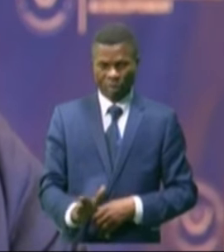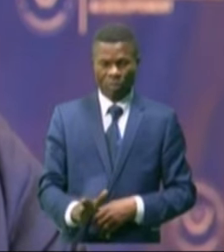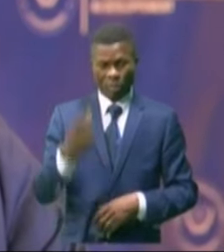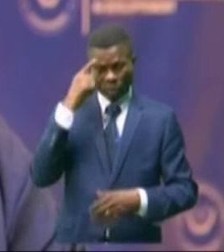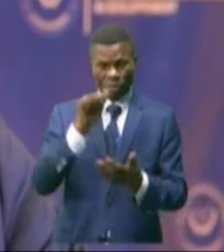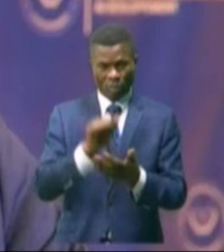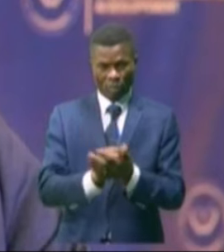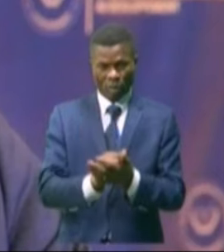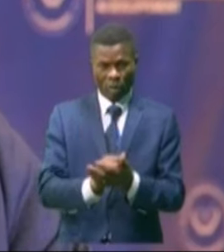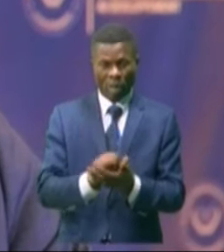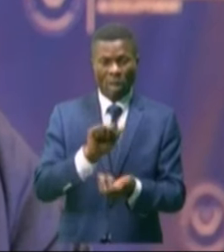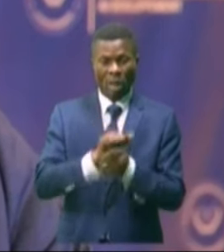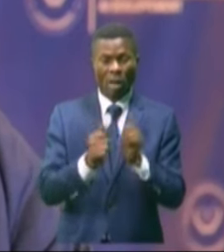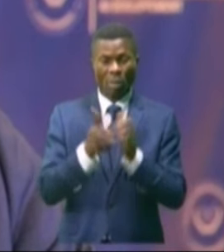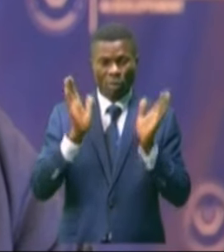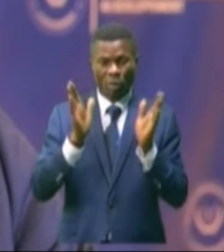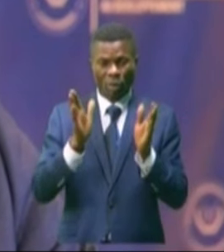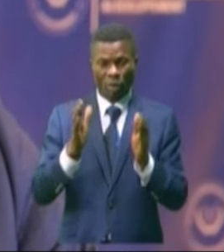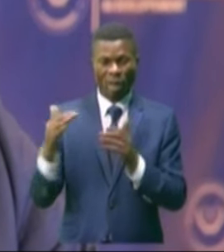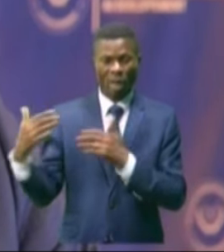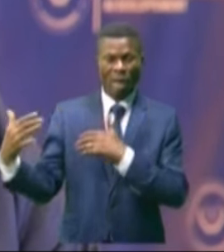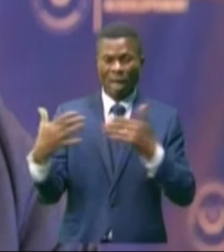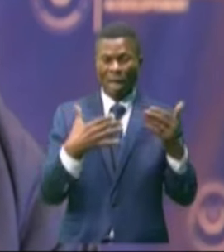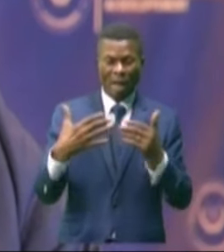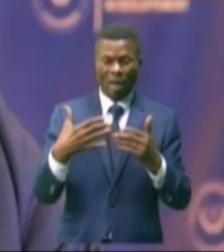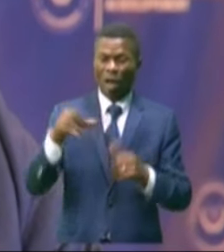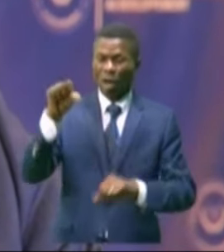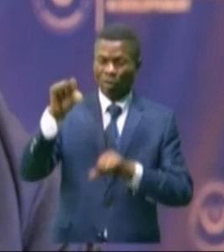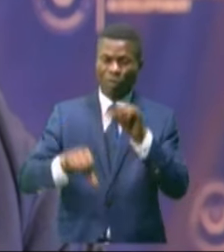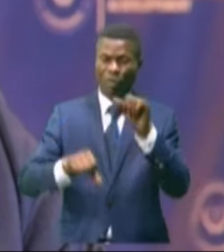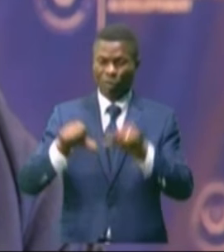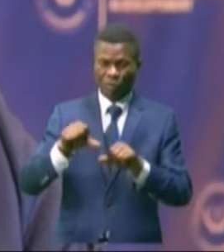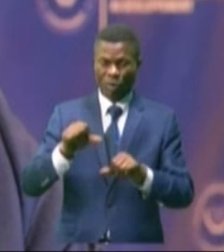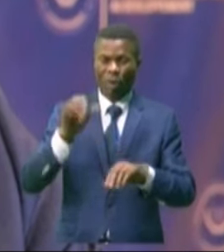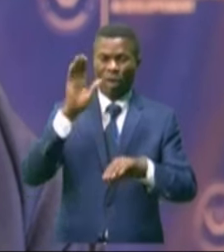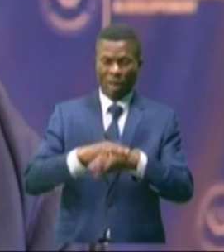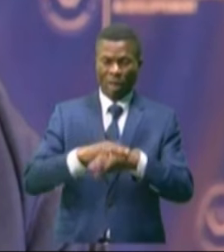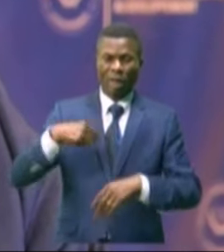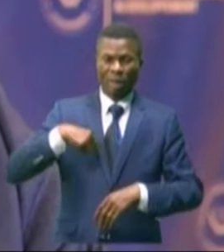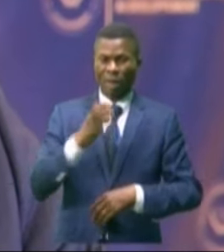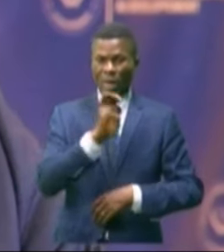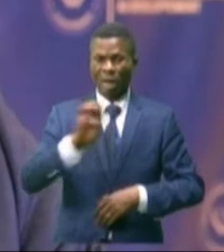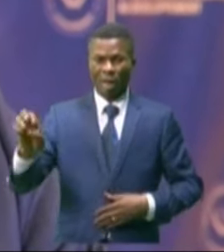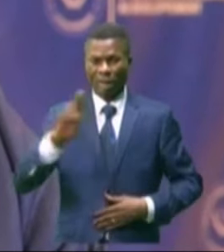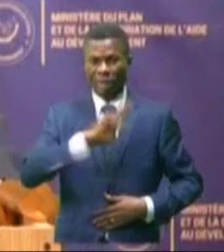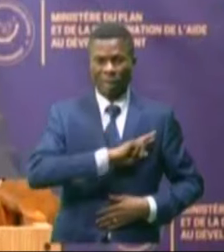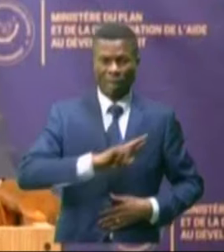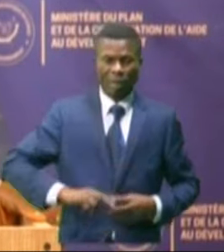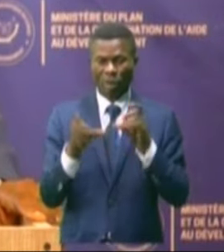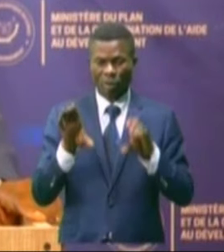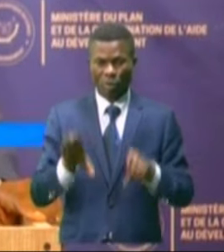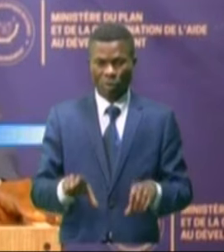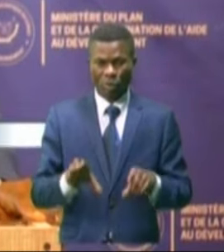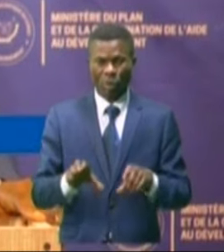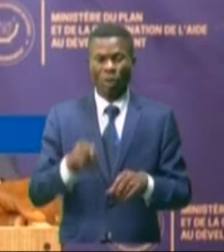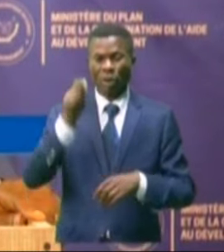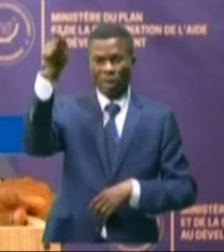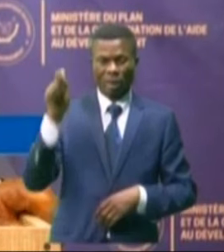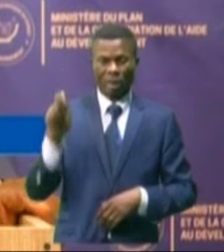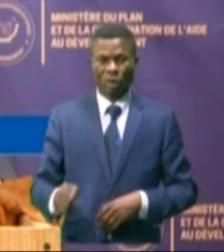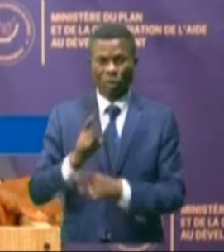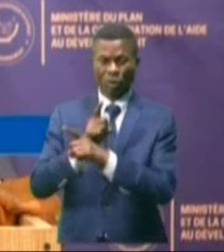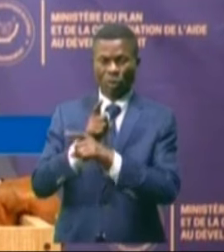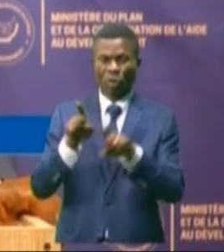les dommages causés par l'agression lâche dont nous faisons l'objet à l'est de la République et que nos forces de défense